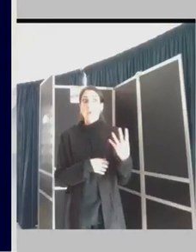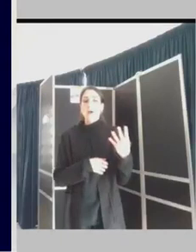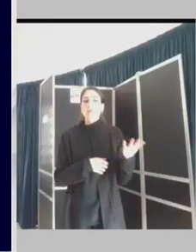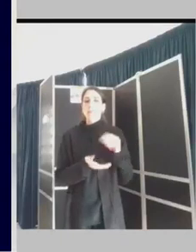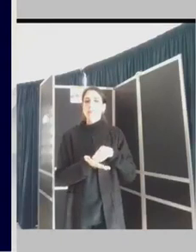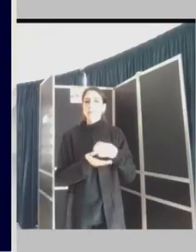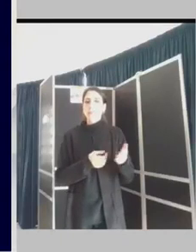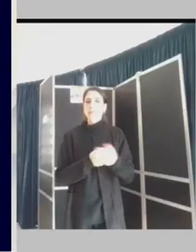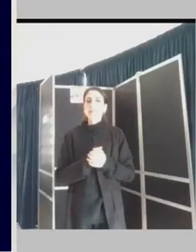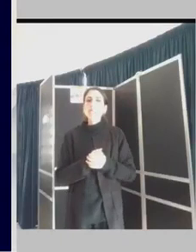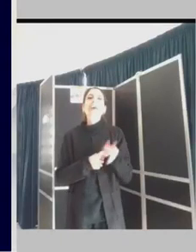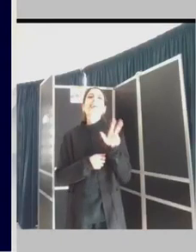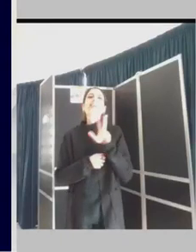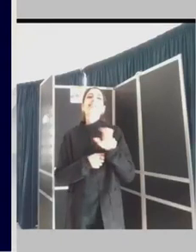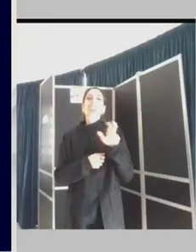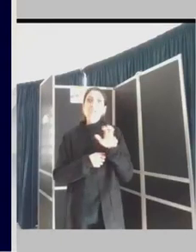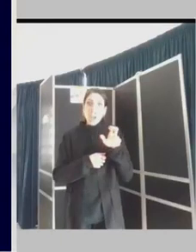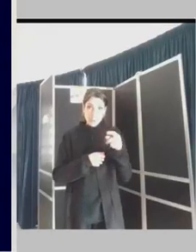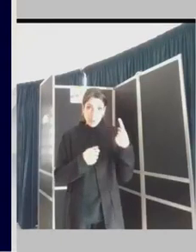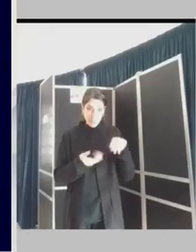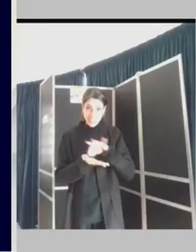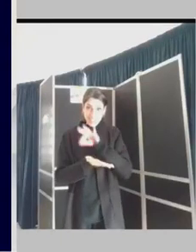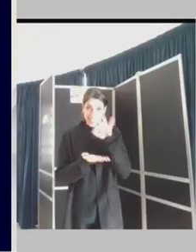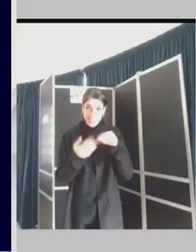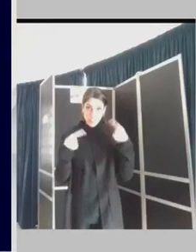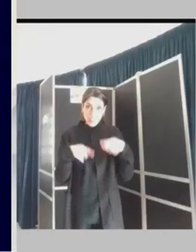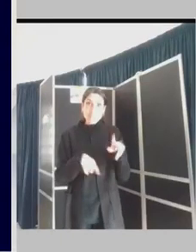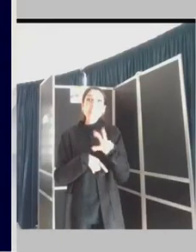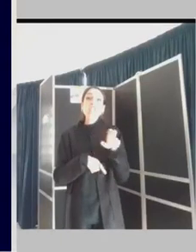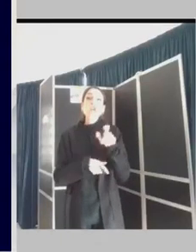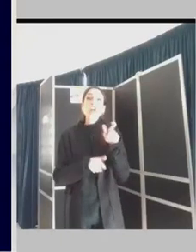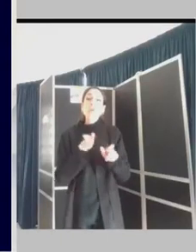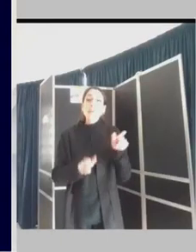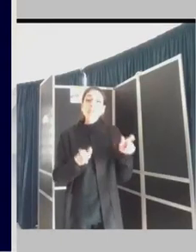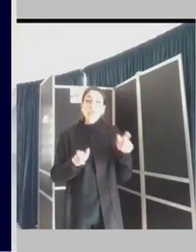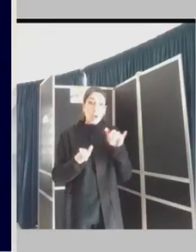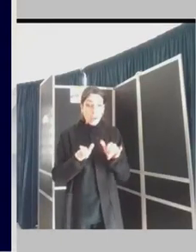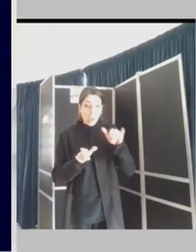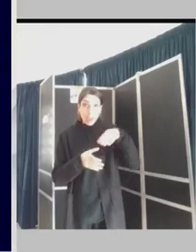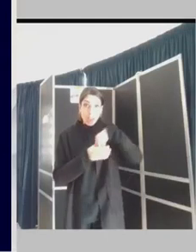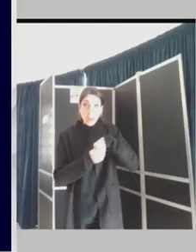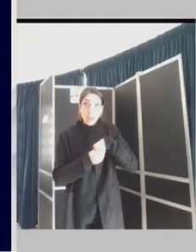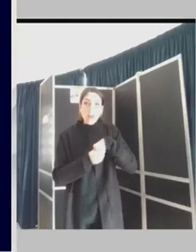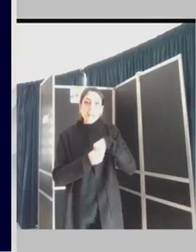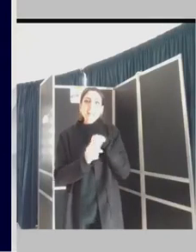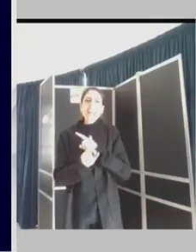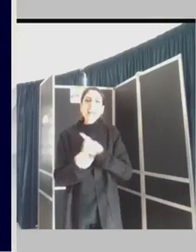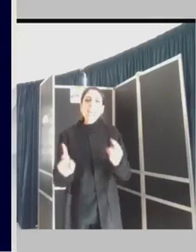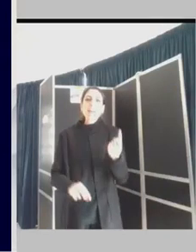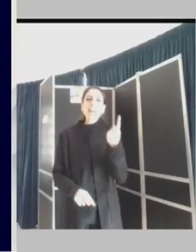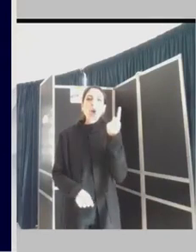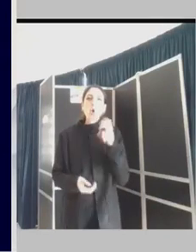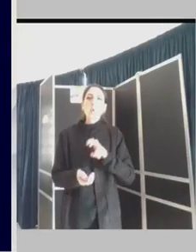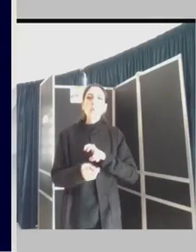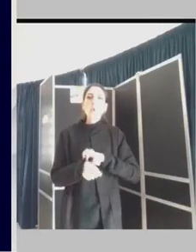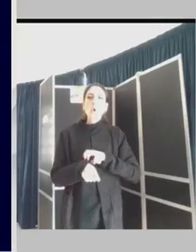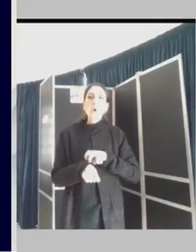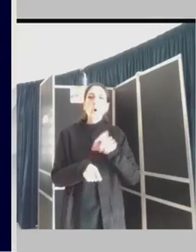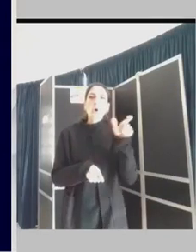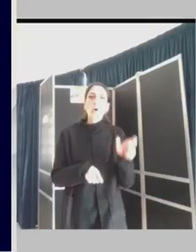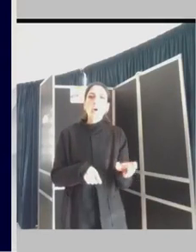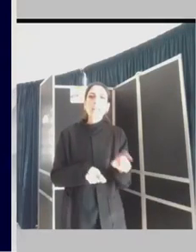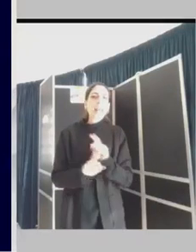quindi, e mo, che si fa? Questa donna sanguinava e quindi alla fine di riffa e di